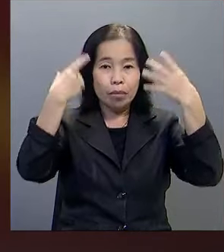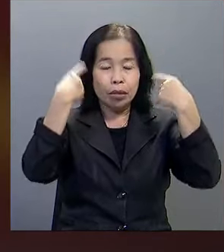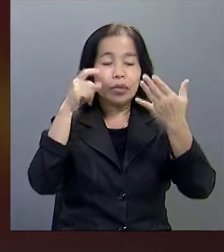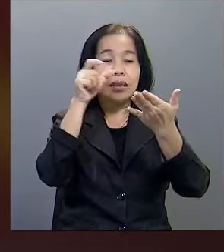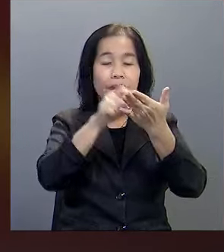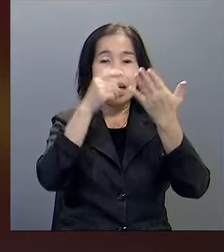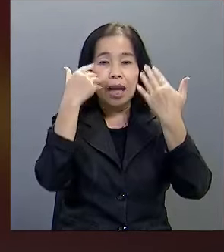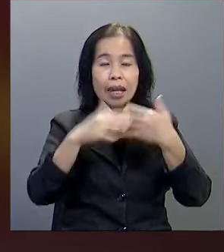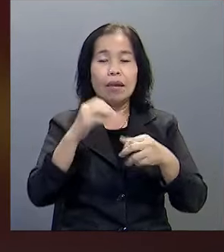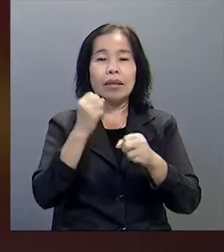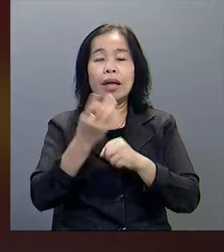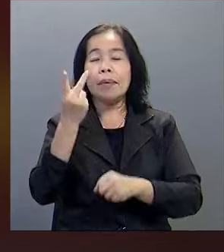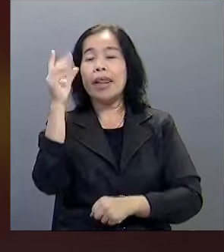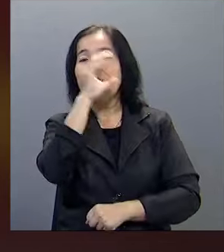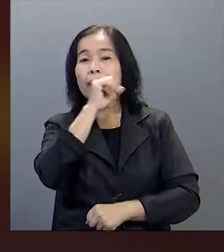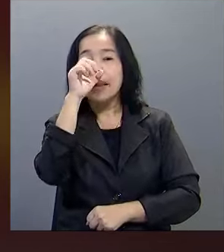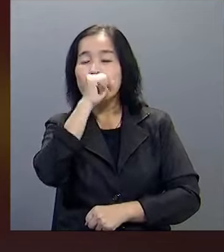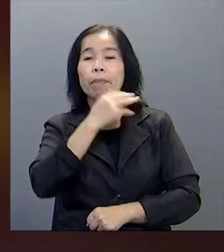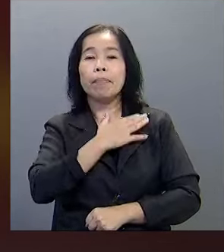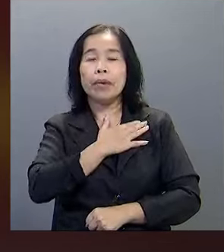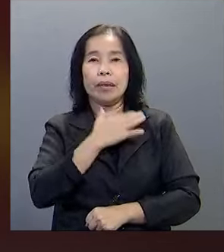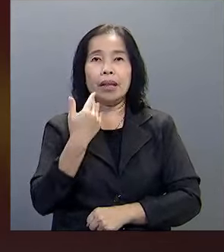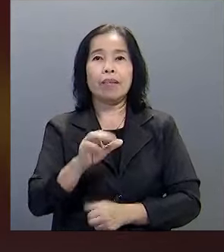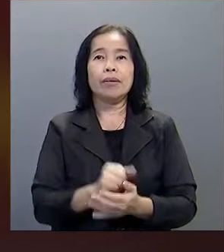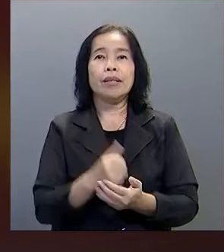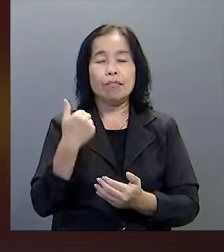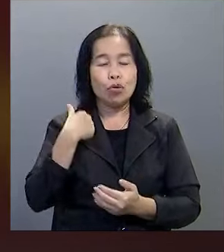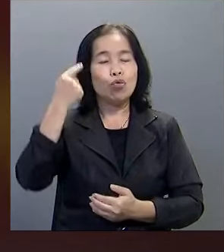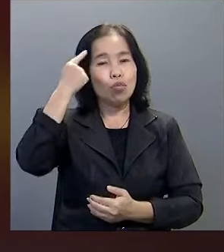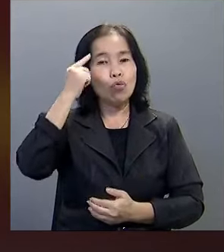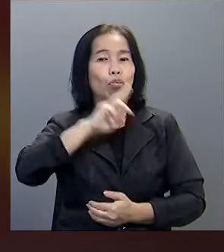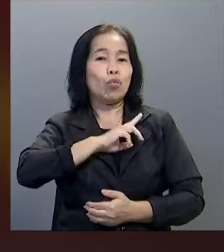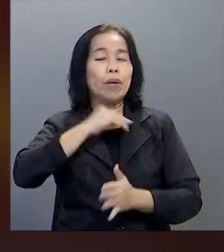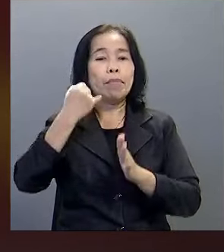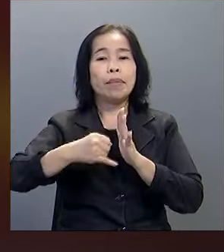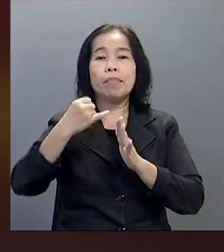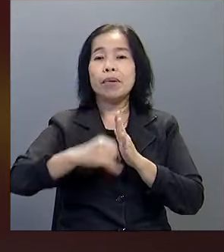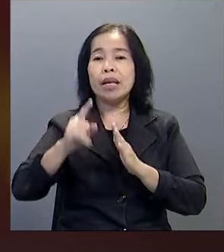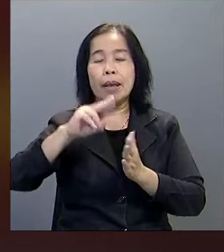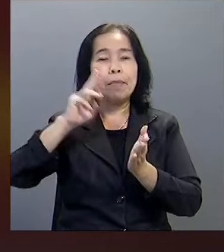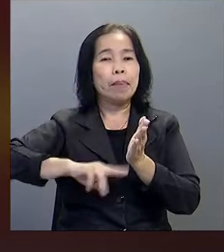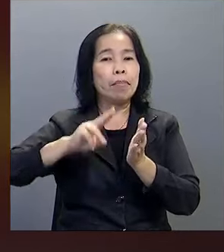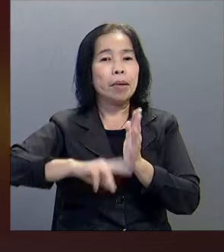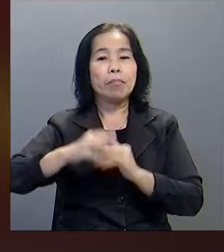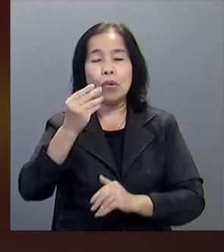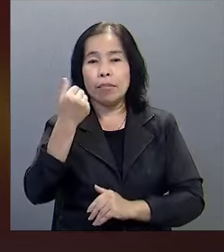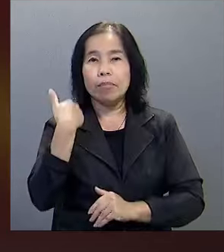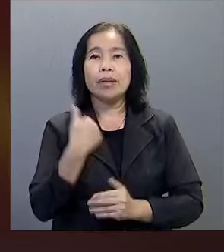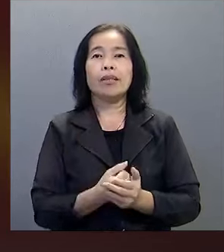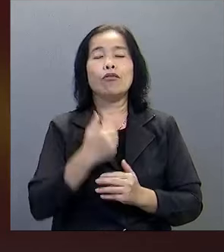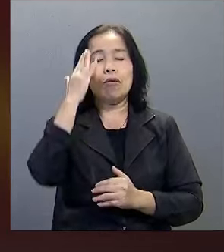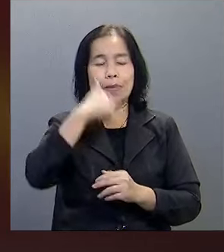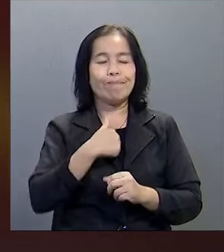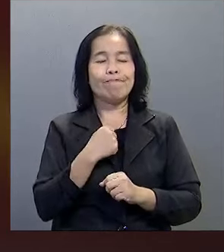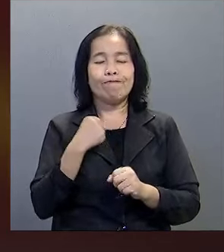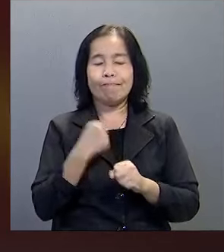็สร้างรหัสการใช้งานเข้ไปใช้อนนี้เราจะรู้เลยว่าย้อนหงไป 1ีเราโดนไปสงมากี่ครั้ง โดนท